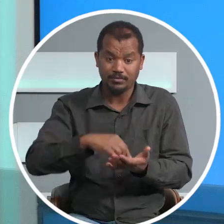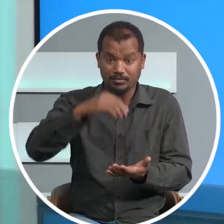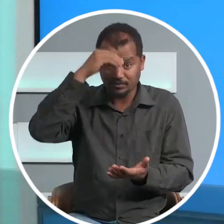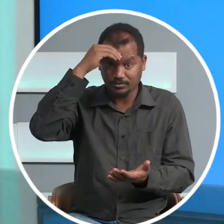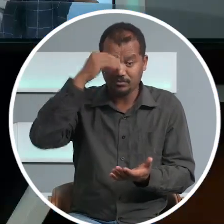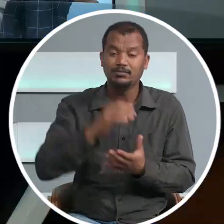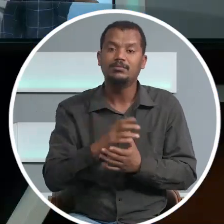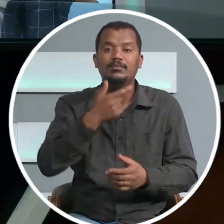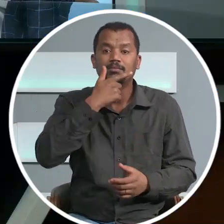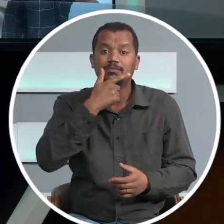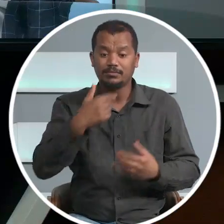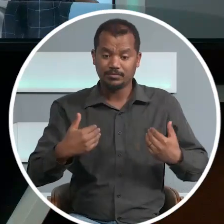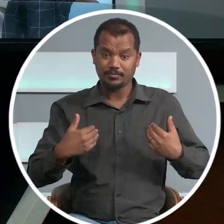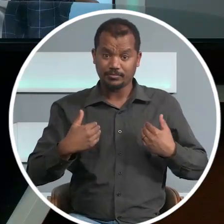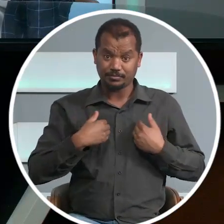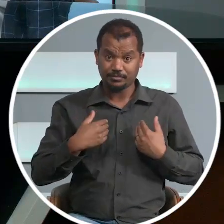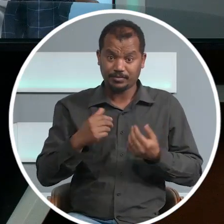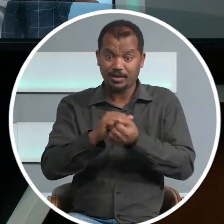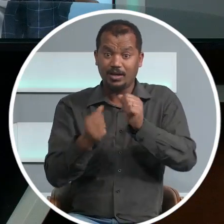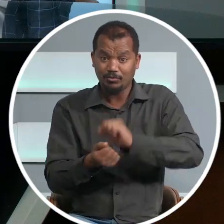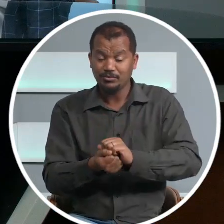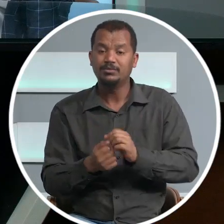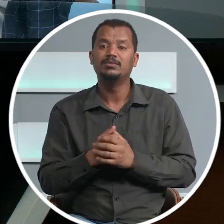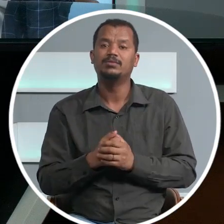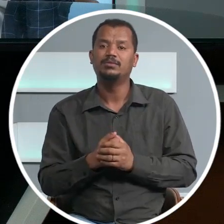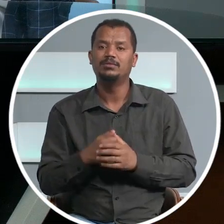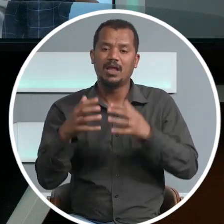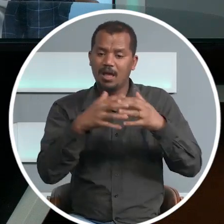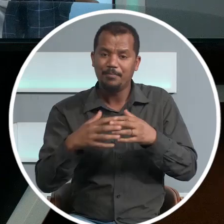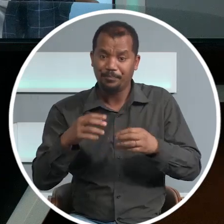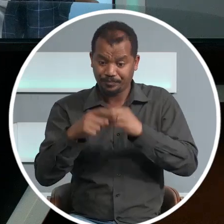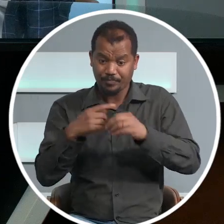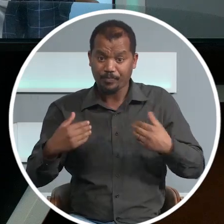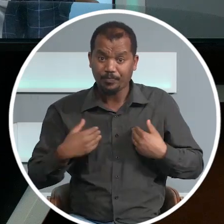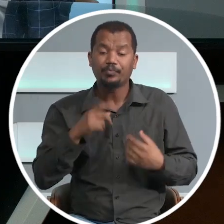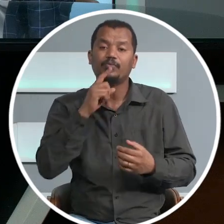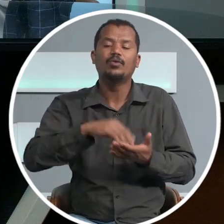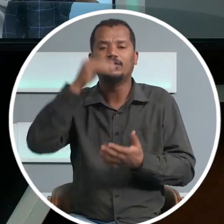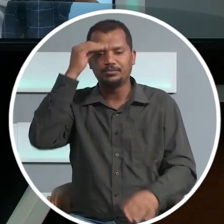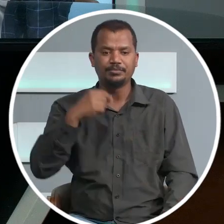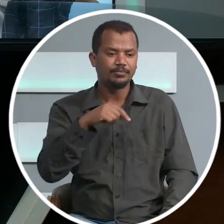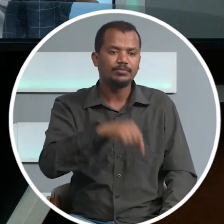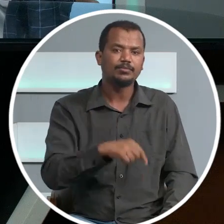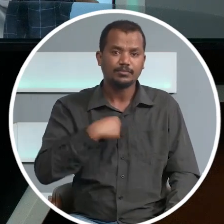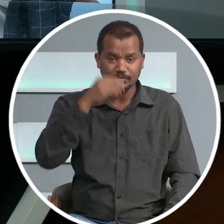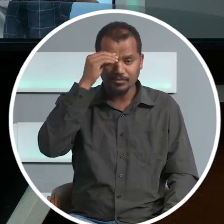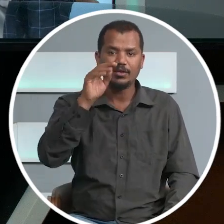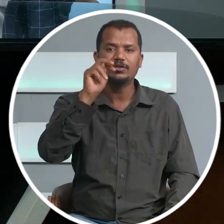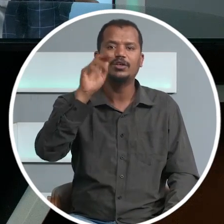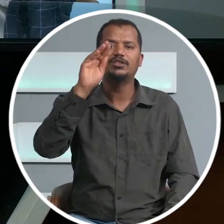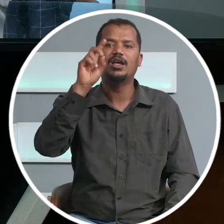ዩኒቨርሲቲ አሁን ስንማር እንግሊዝ ሀገር ስላለው ሪሃብቴሽን አሜሪካን ስላለው ነው የተማርነው እዚህ ግን ነቸሻየር